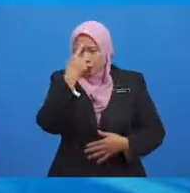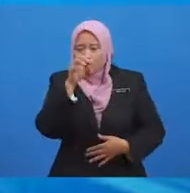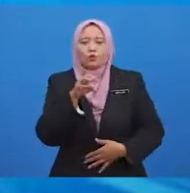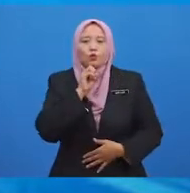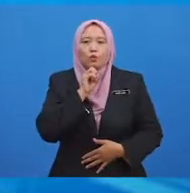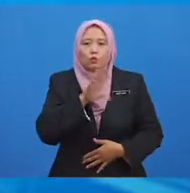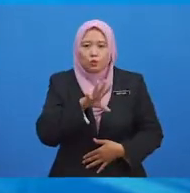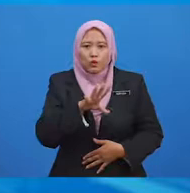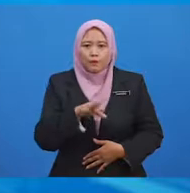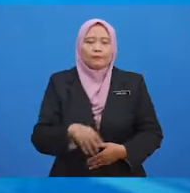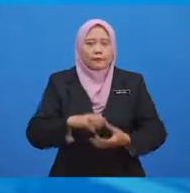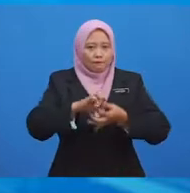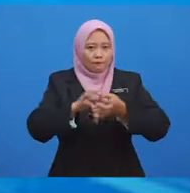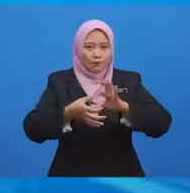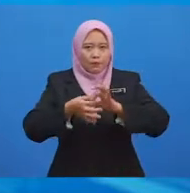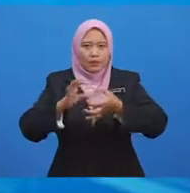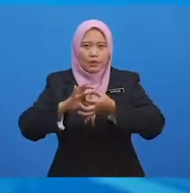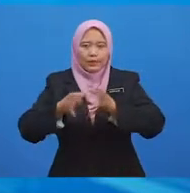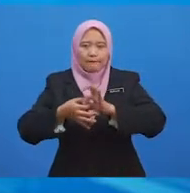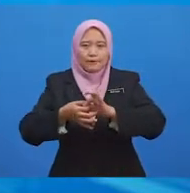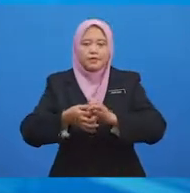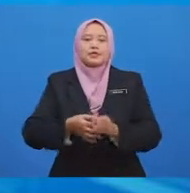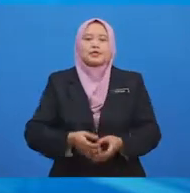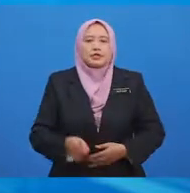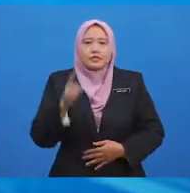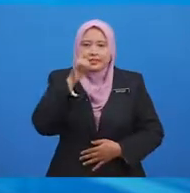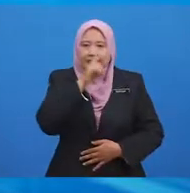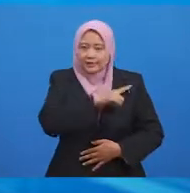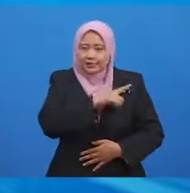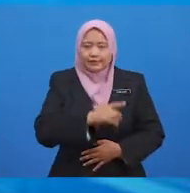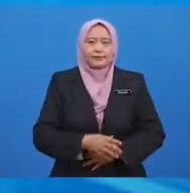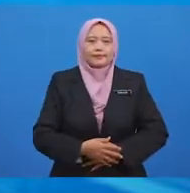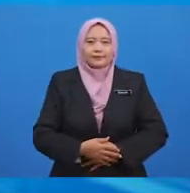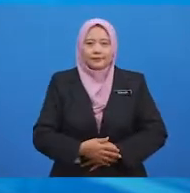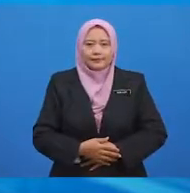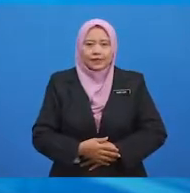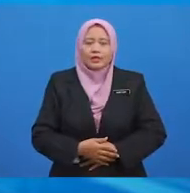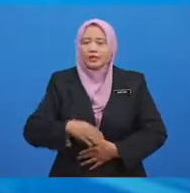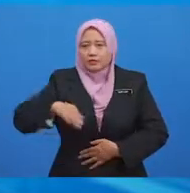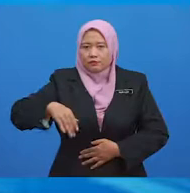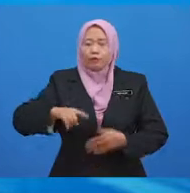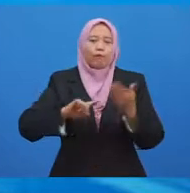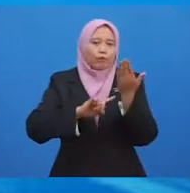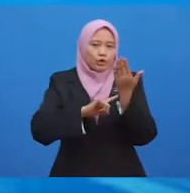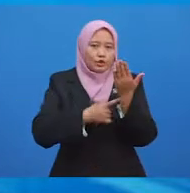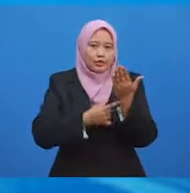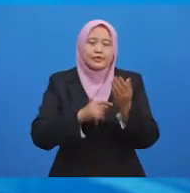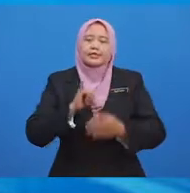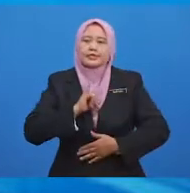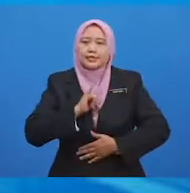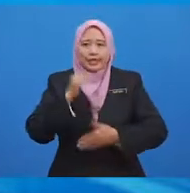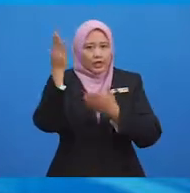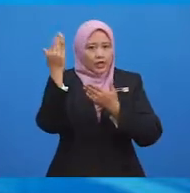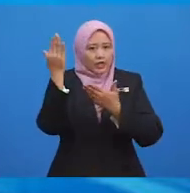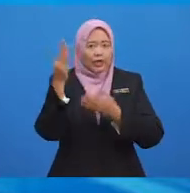sintetik. Sebelum memulakan sesi pembelajaran pada hari ini, cikgu harap